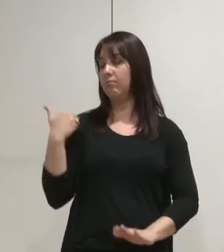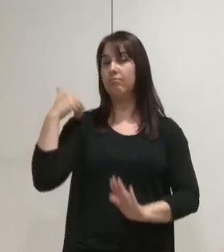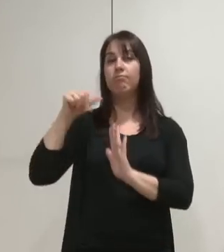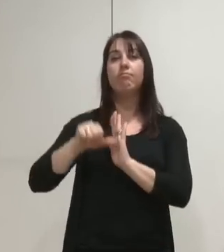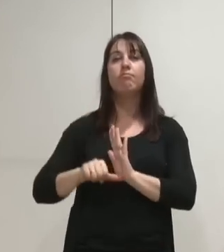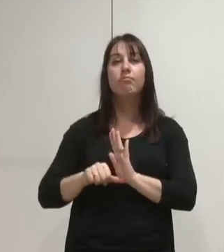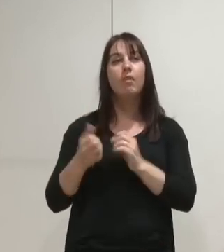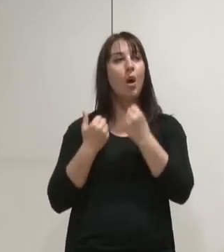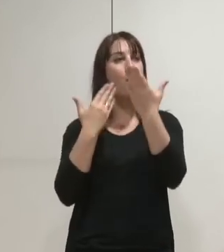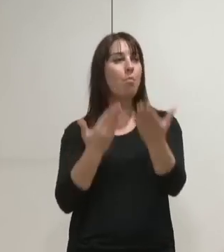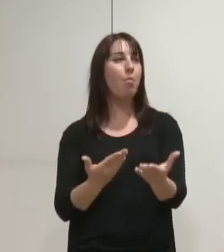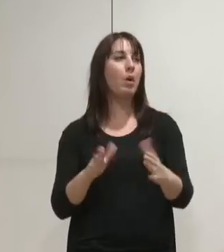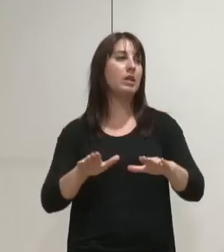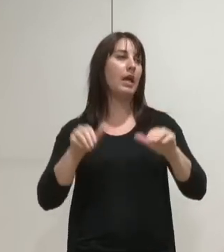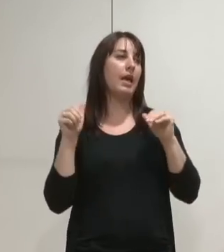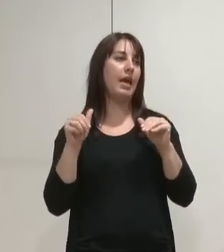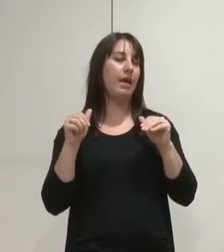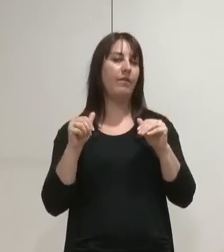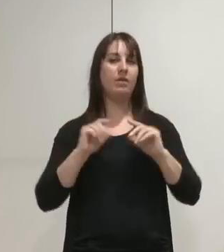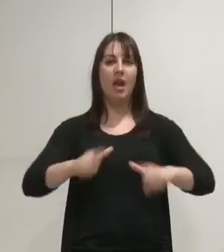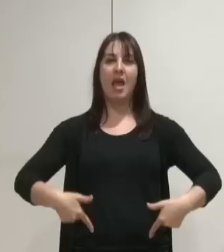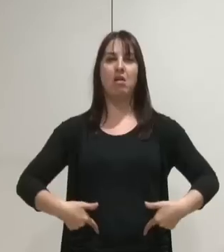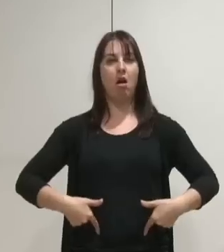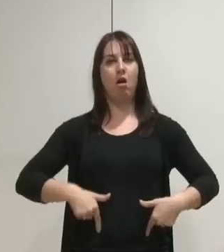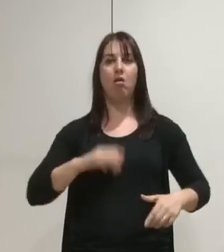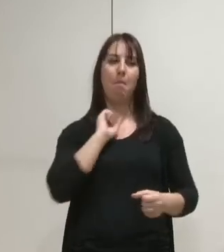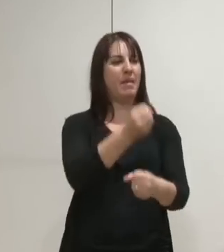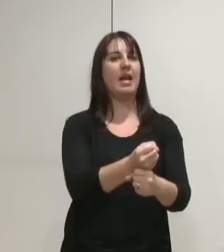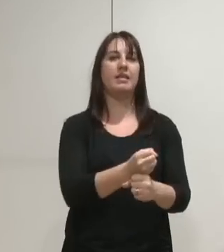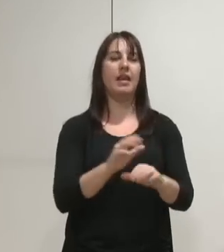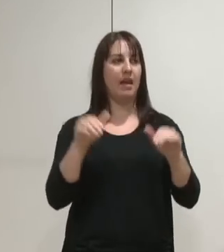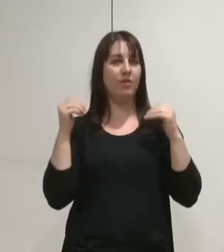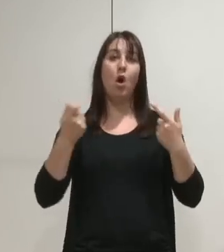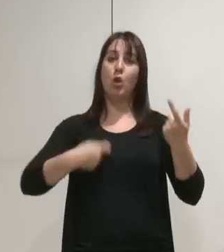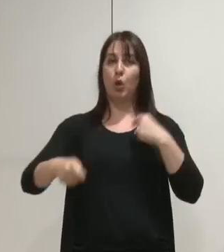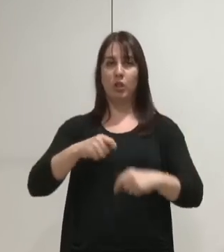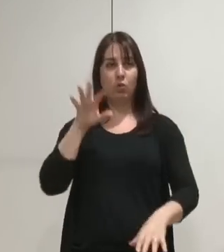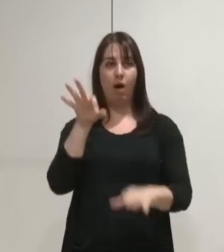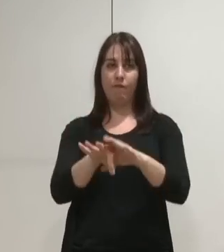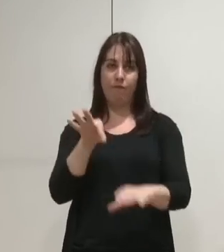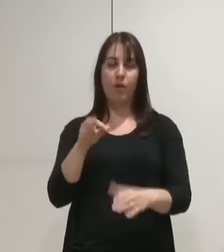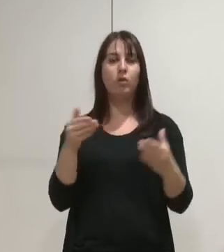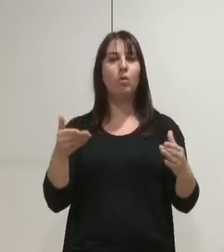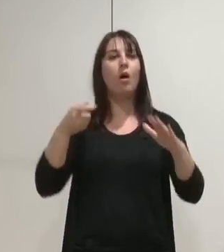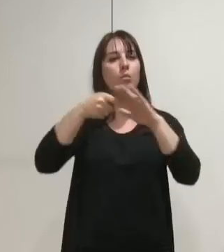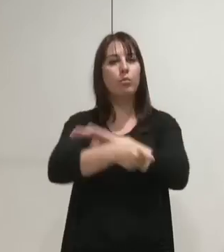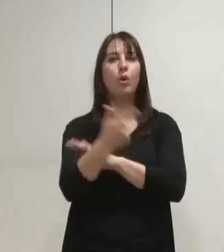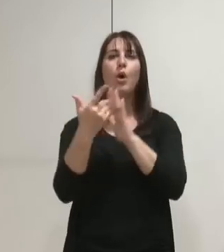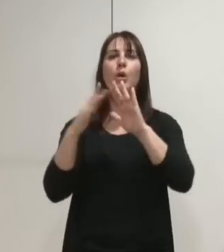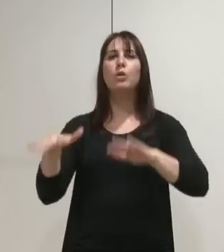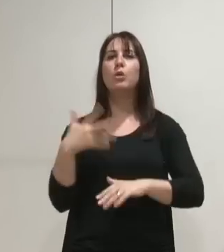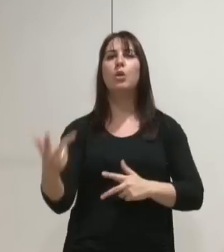été proposé de ne pas pénaliser le fonctionnement de ces écoles et une convention transitoire a été voté qui prévoyait de verser pour